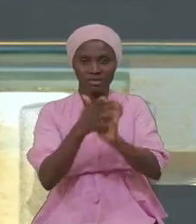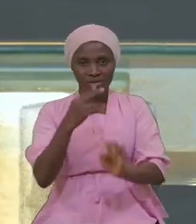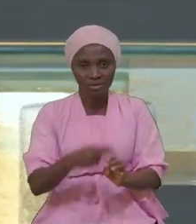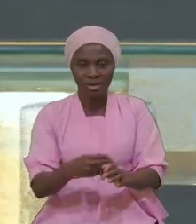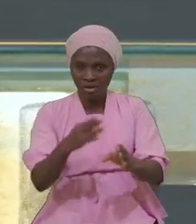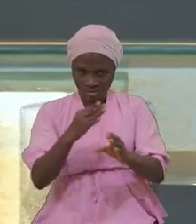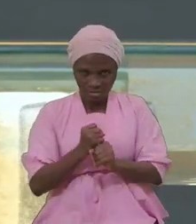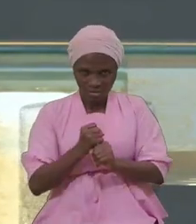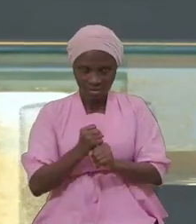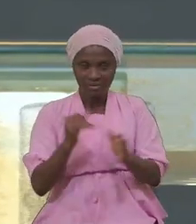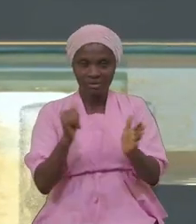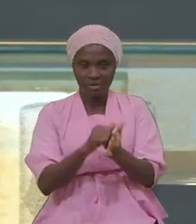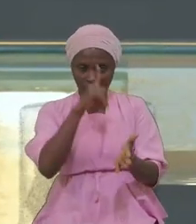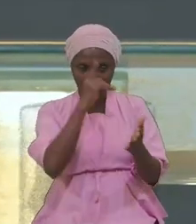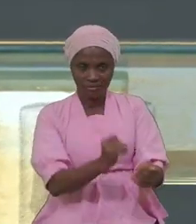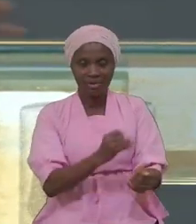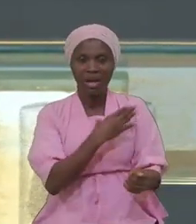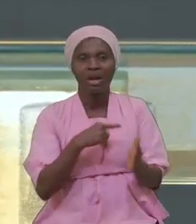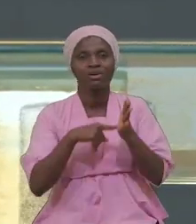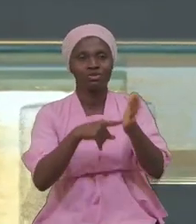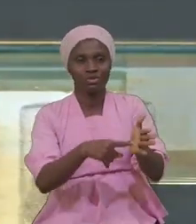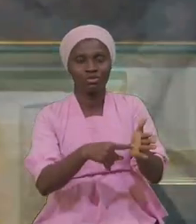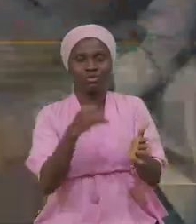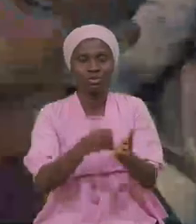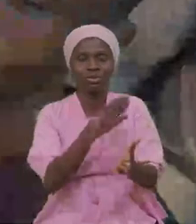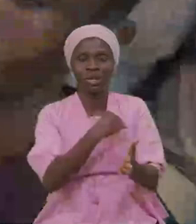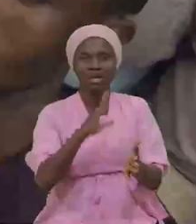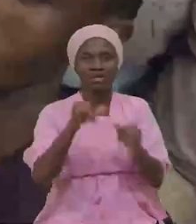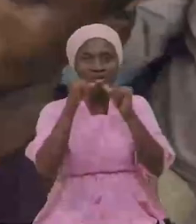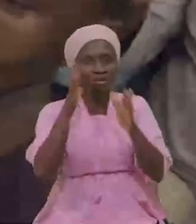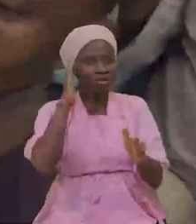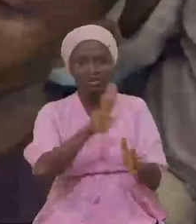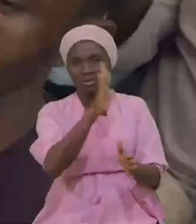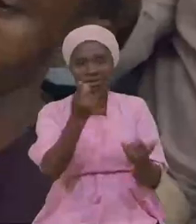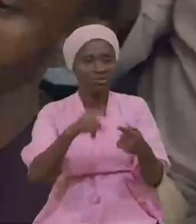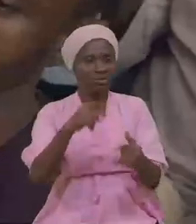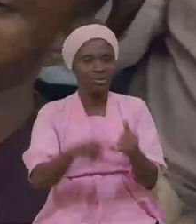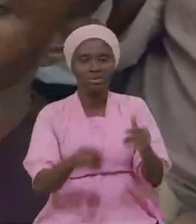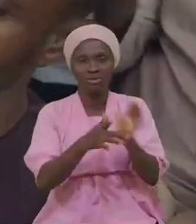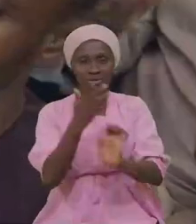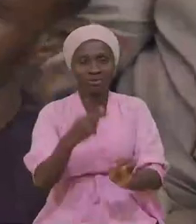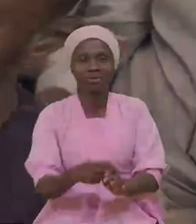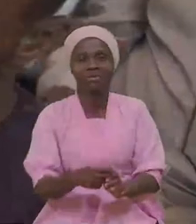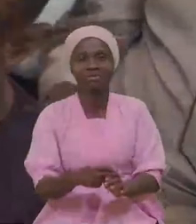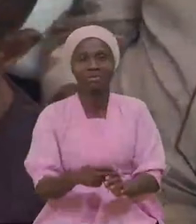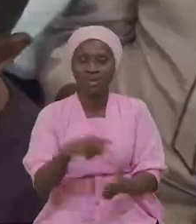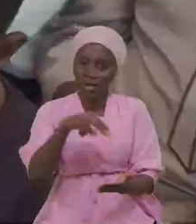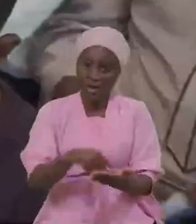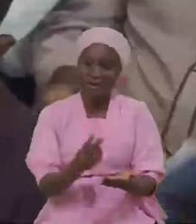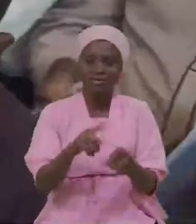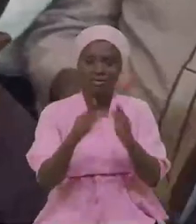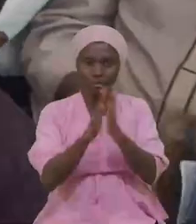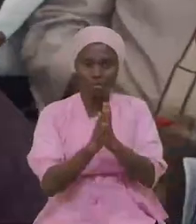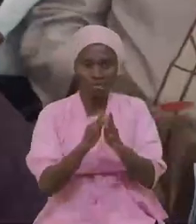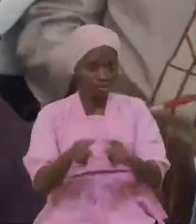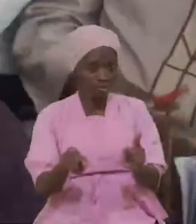la foi-là. Vos bénédictions ne s'épuiseront jamais au nom de Jésus-Christ. Tenez-vous debout maintenant et priez. Priez dans la